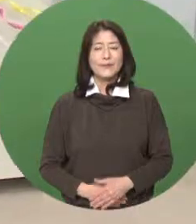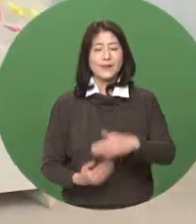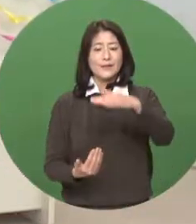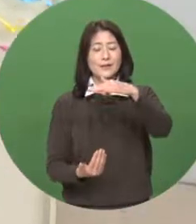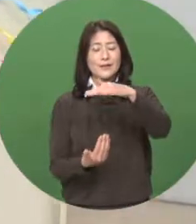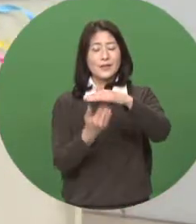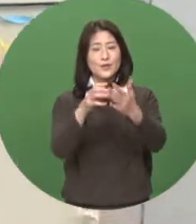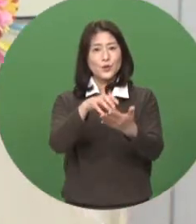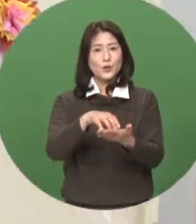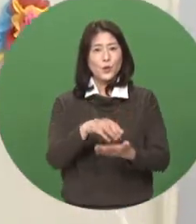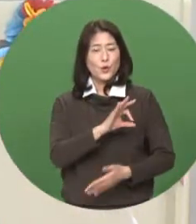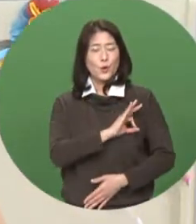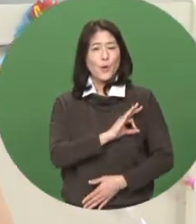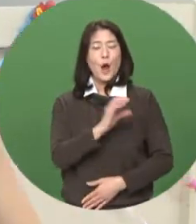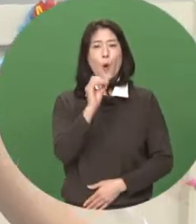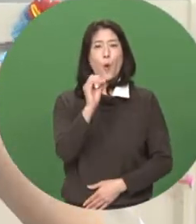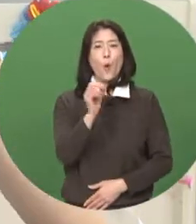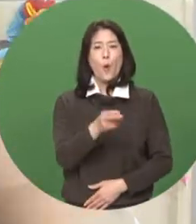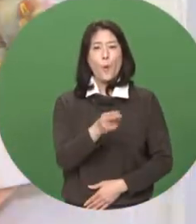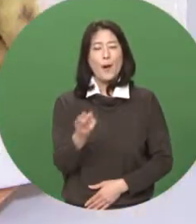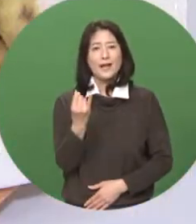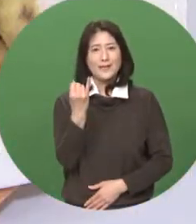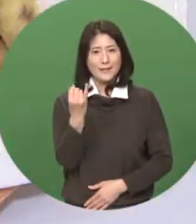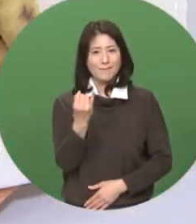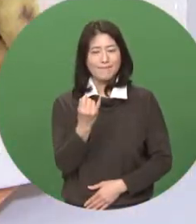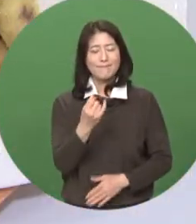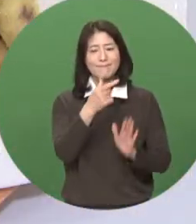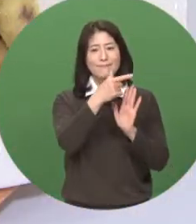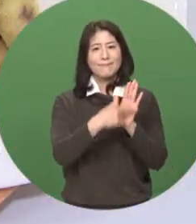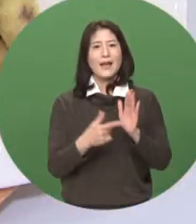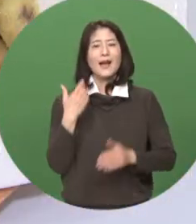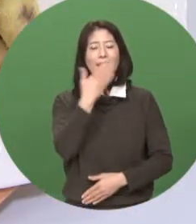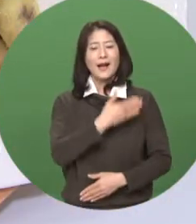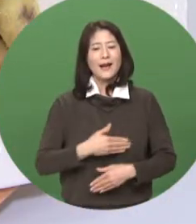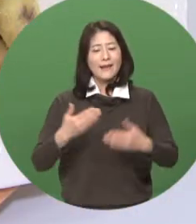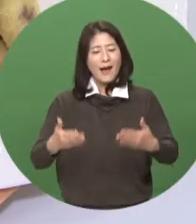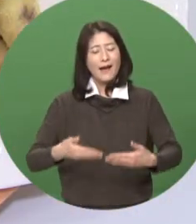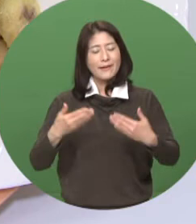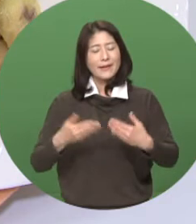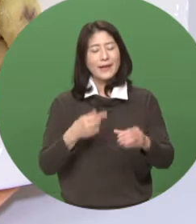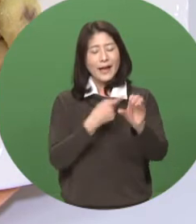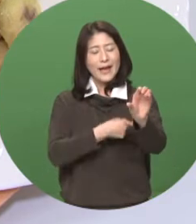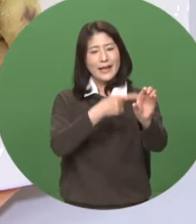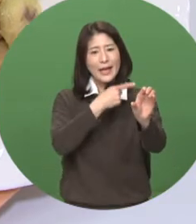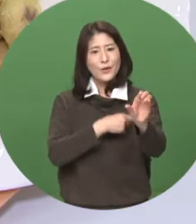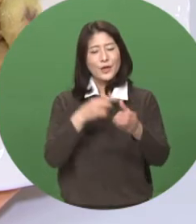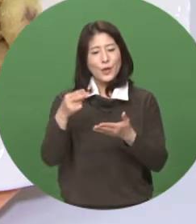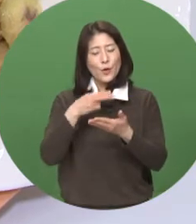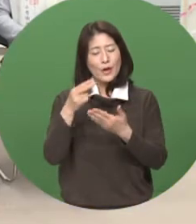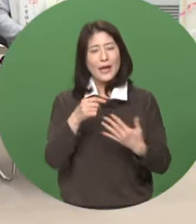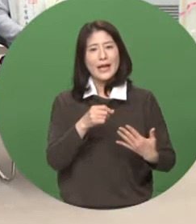最優秀賞には大場くるみさんの体あったかエネルギーご飯が選ばれました。